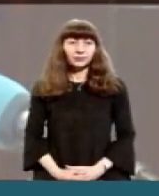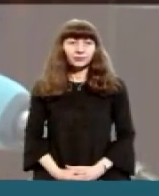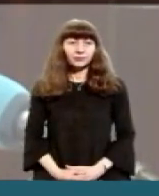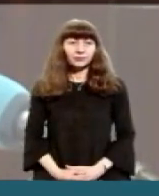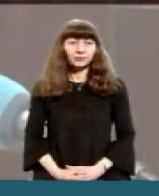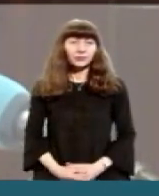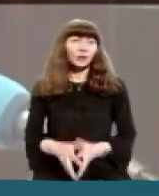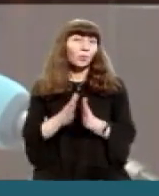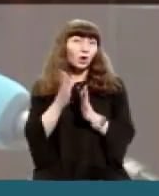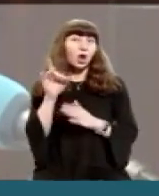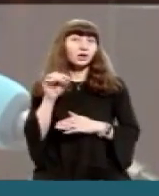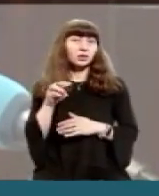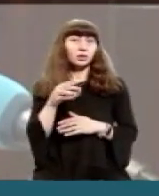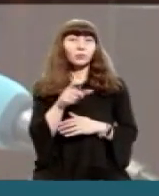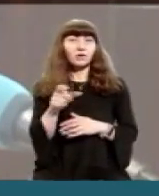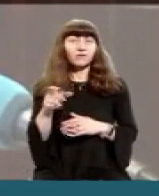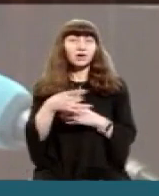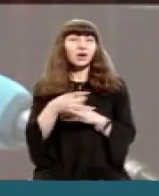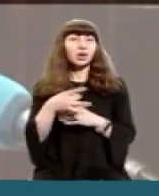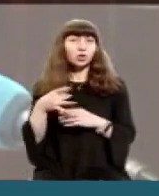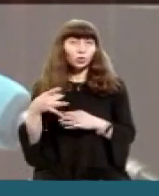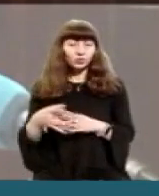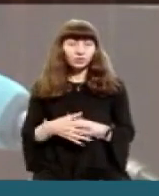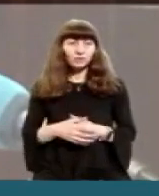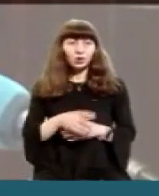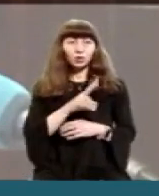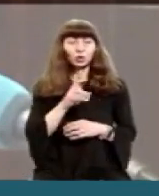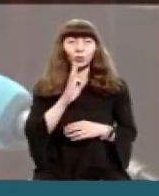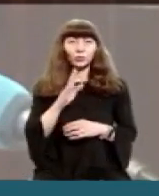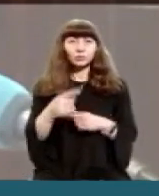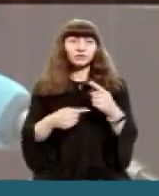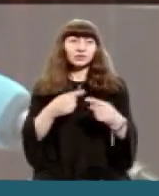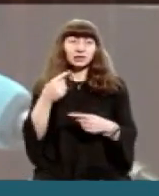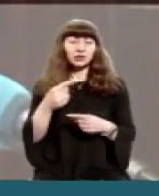И прошу акимов районов, кто будет в следующем